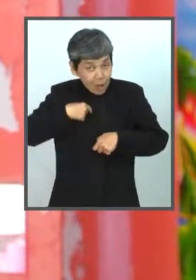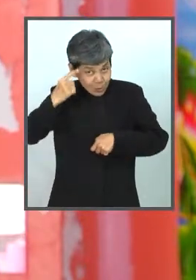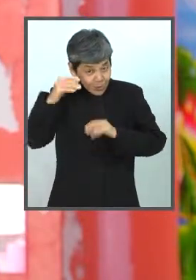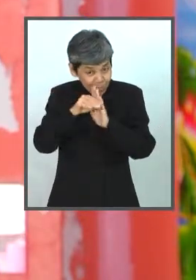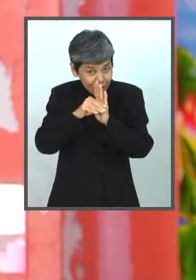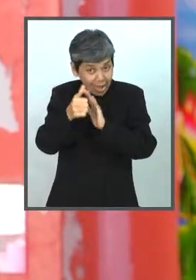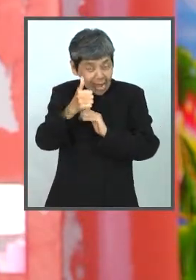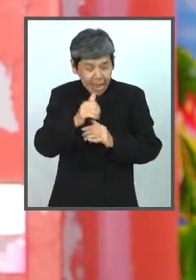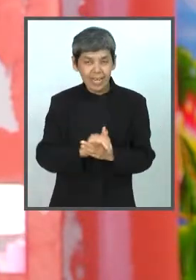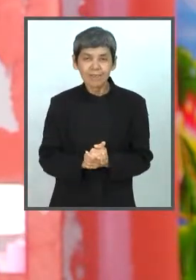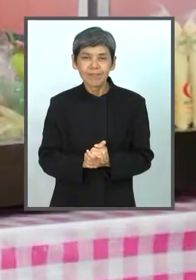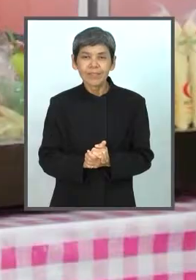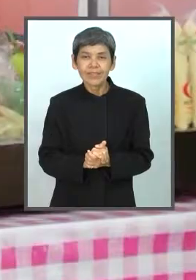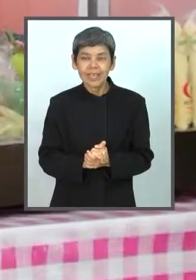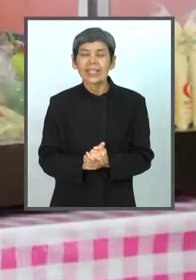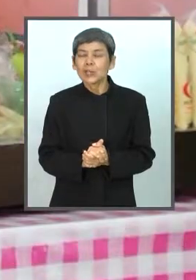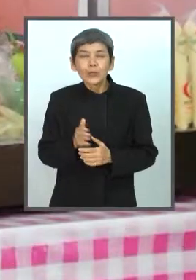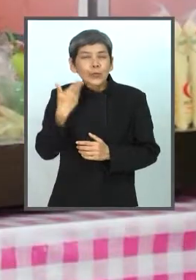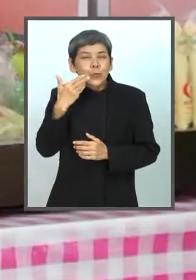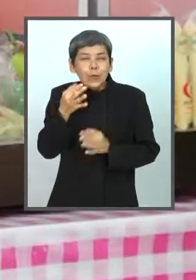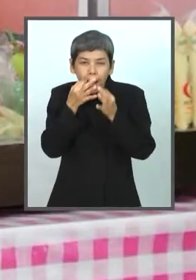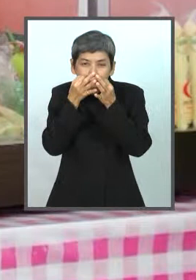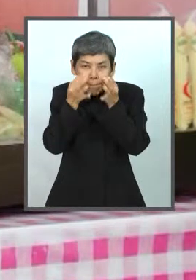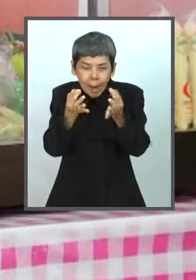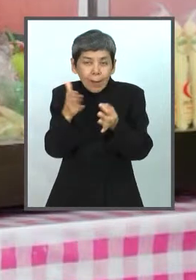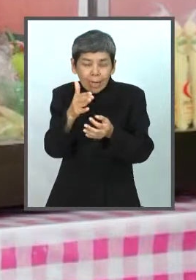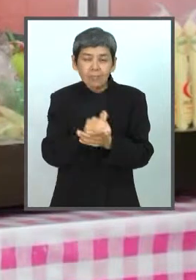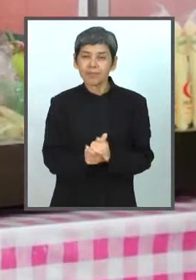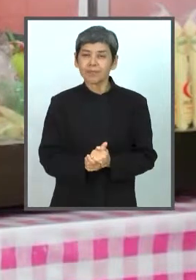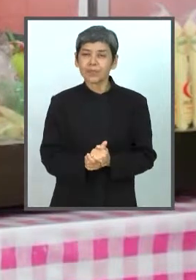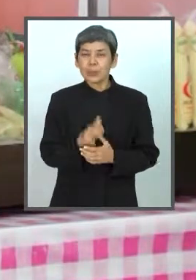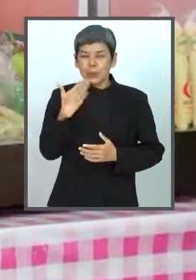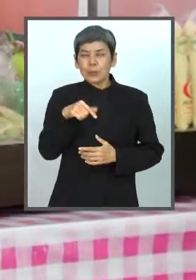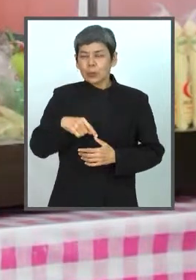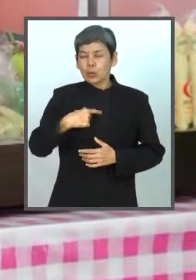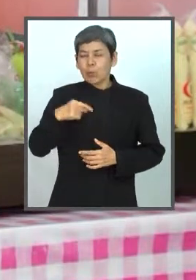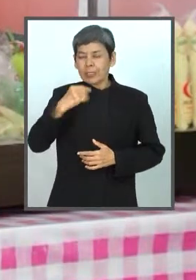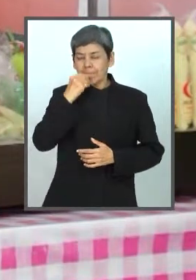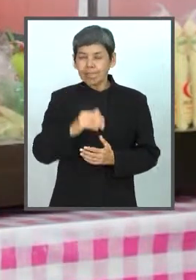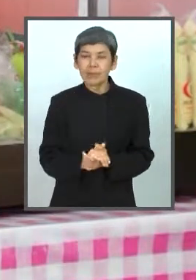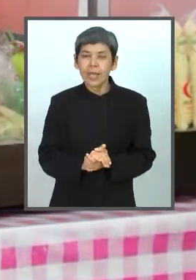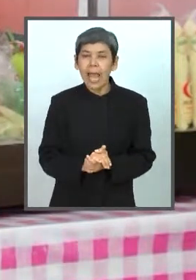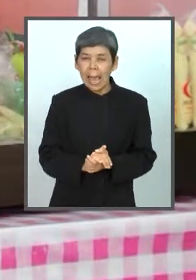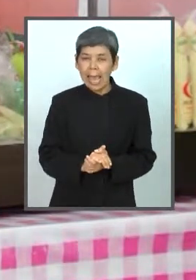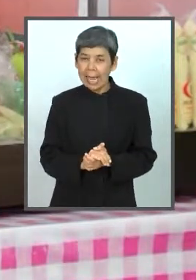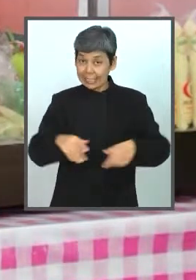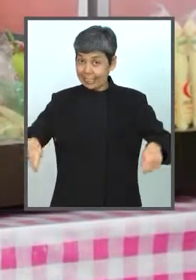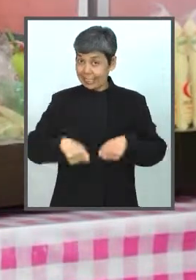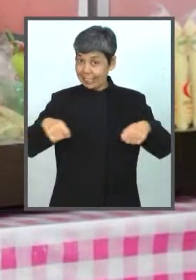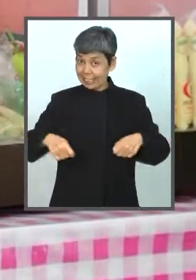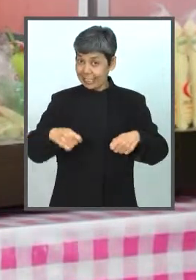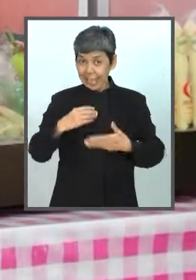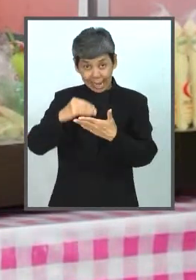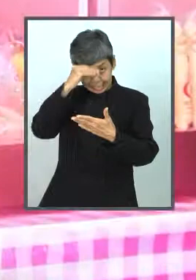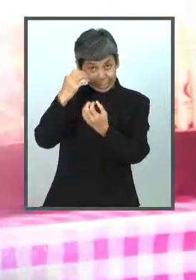ทำสักหนึ่งเมนูอะไรดีคะ ผัดเผ็ดปลาดุกนะคะผัดเผ็ดปลาดุกดีกว่า ผัดเผ็ด เพราะว่าที่นี่นิยมดีค่ะ มาค่ะ น้องจะได้ทำเอาเล